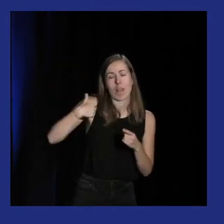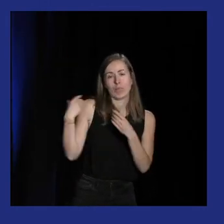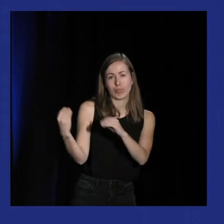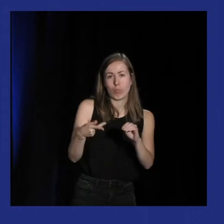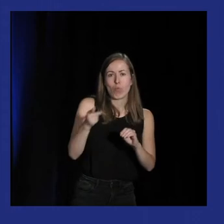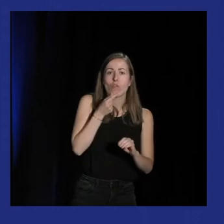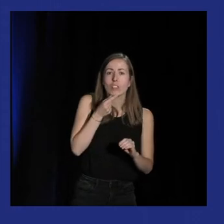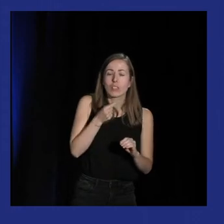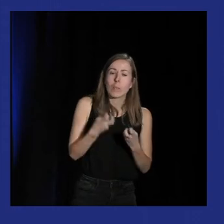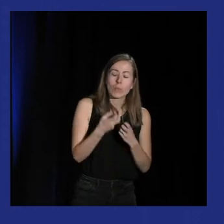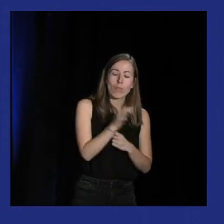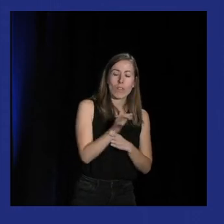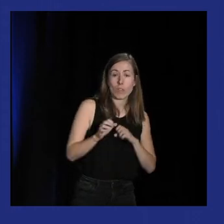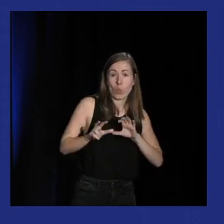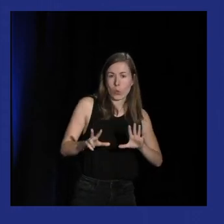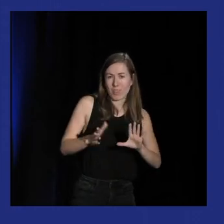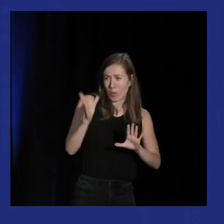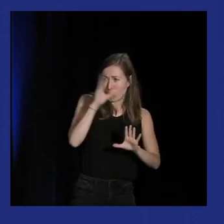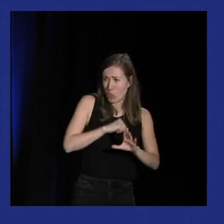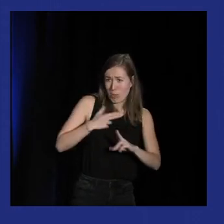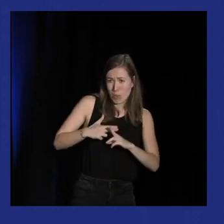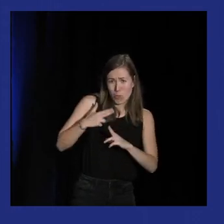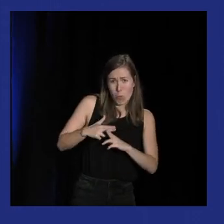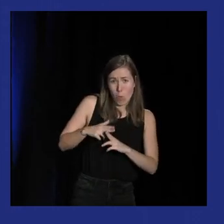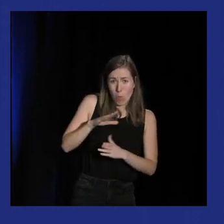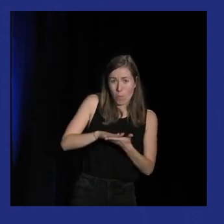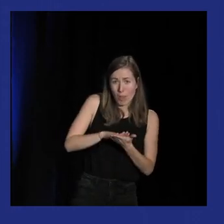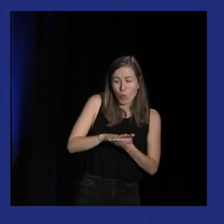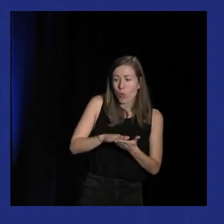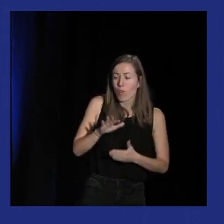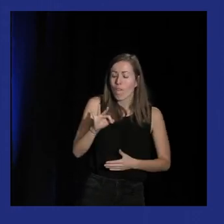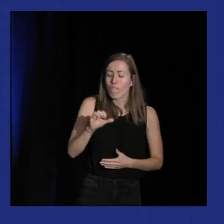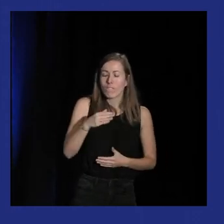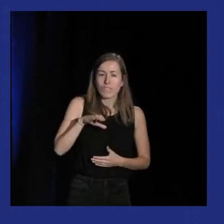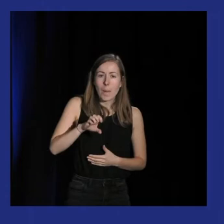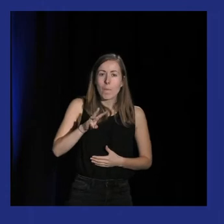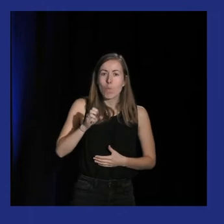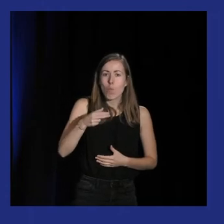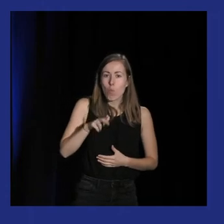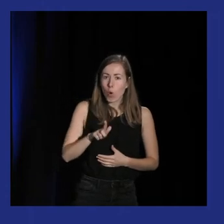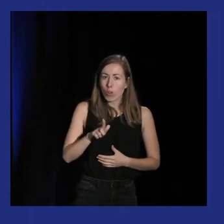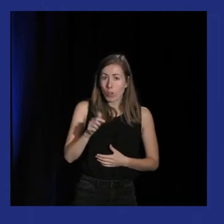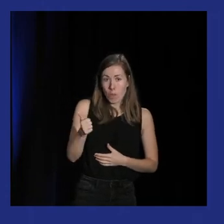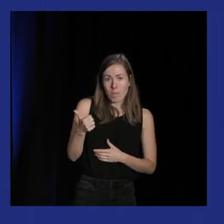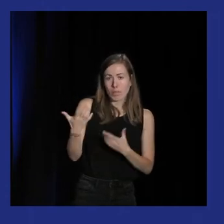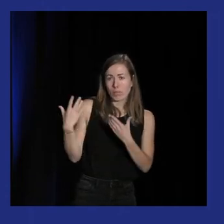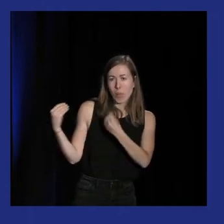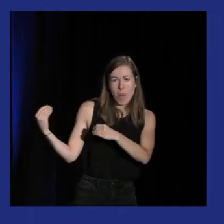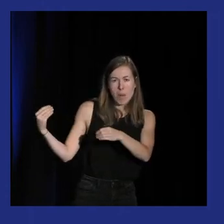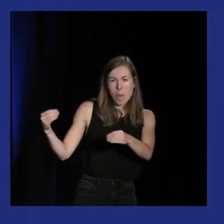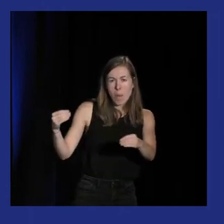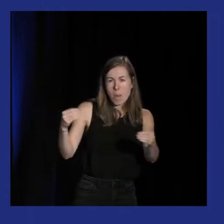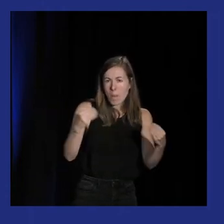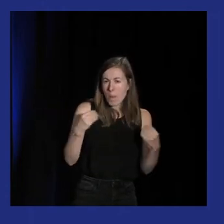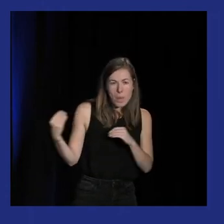le nom de l'interprété en tête mais quelqu'un va me la cité voilà qui avait vendu des singles à plus savoir qu'en faire je pense